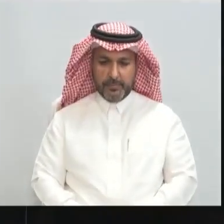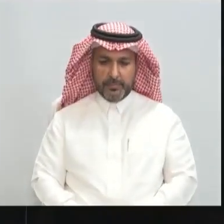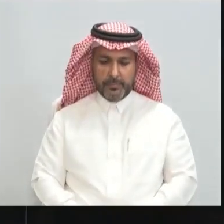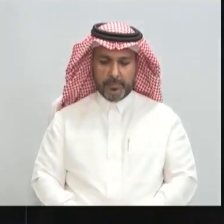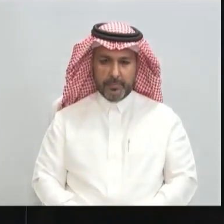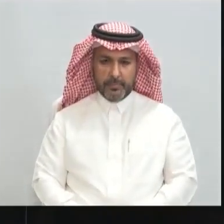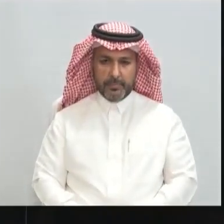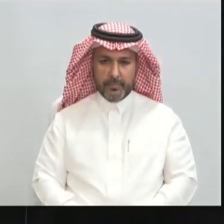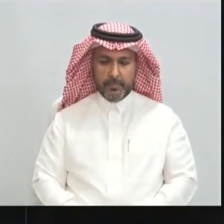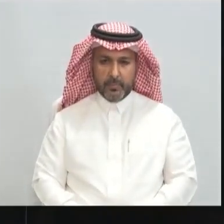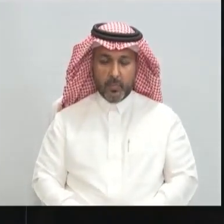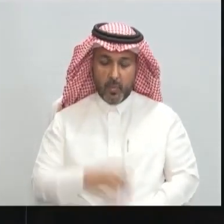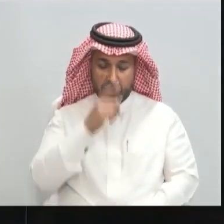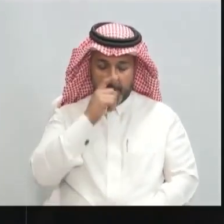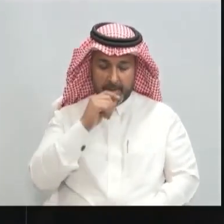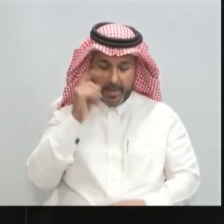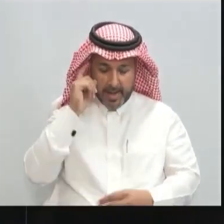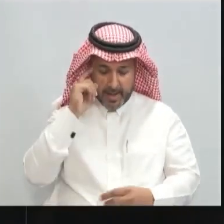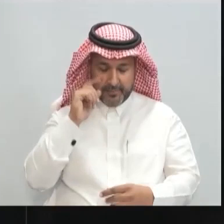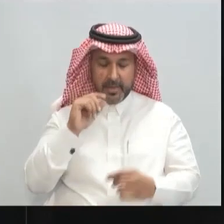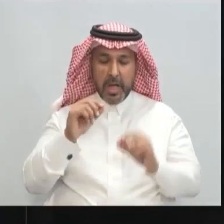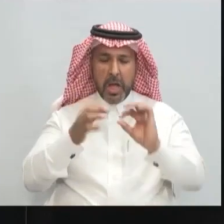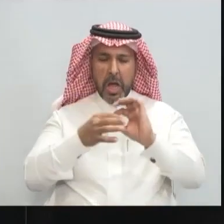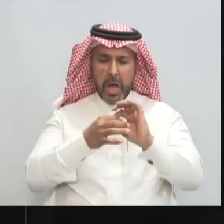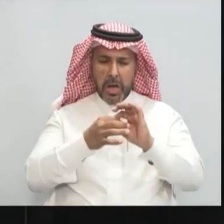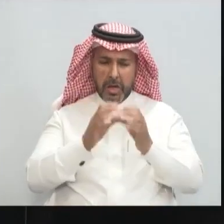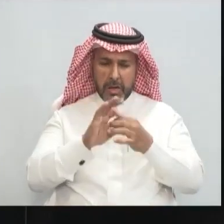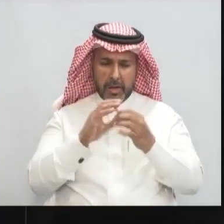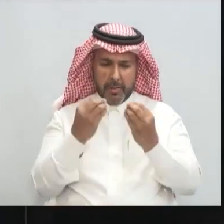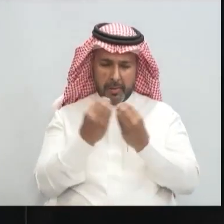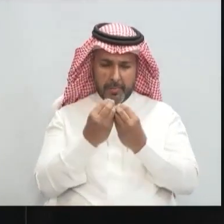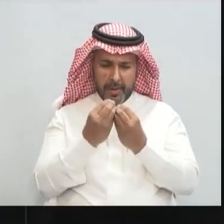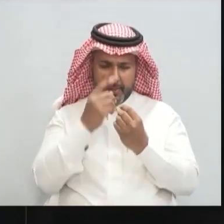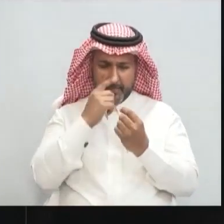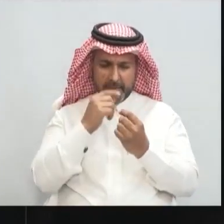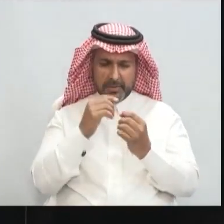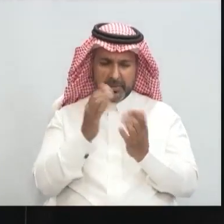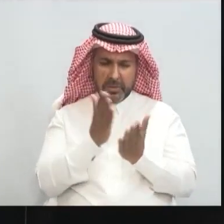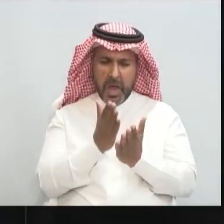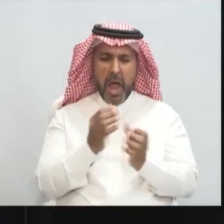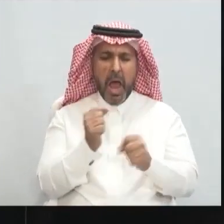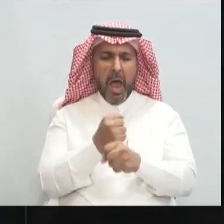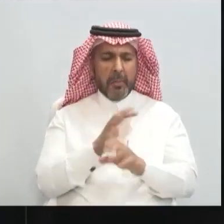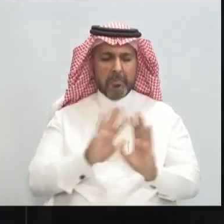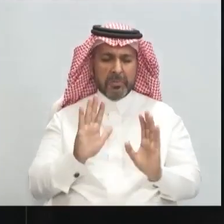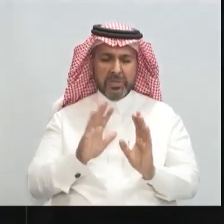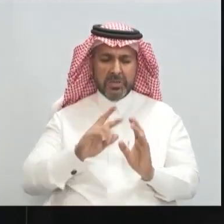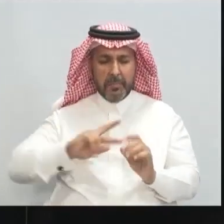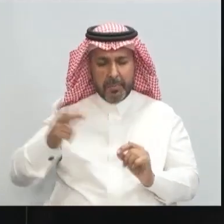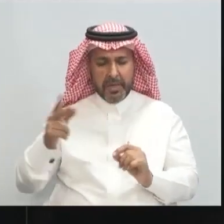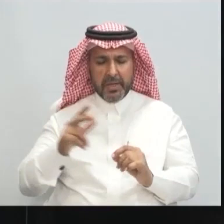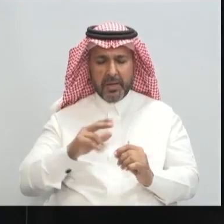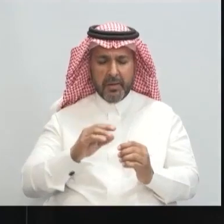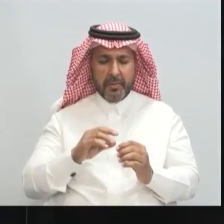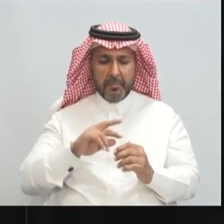علاقات غير رسميه بين الموظفين قد نجد مثلا شخص في قسم التسويق مثلا وشخص او مسؤول في قسم